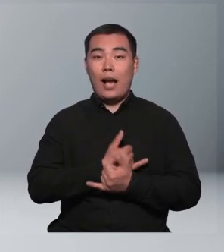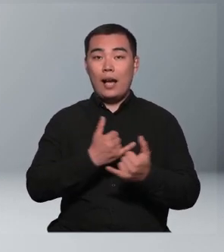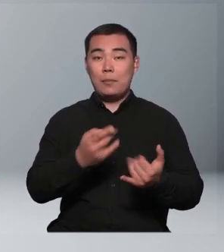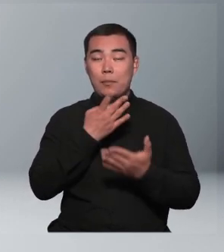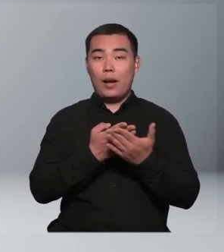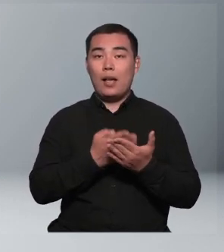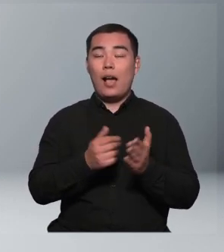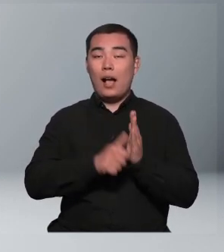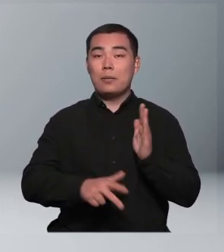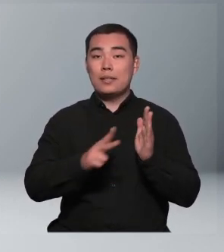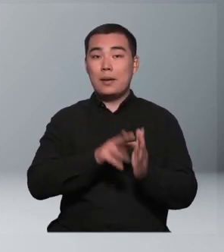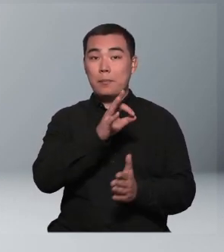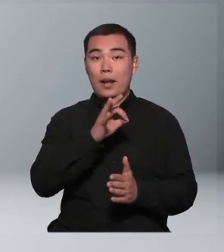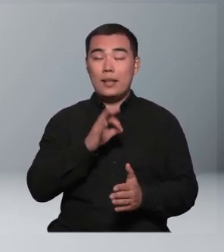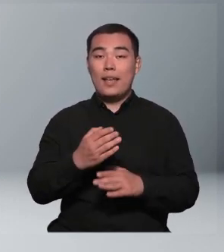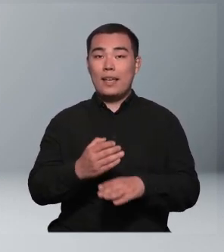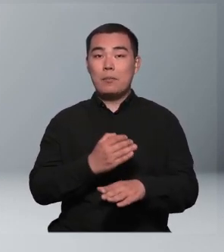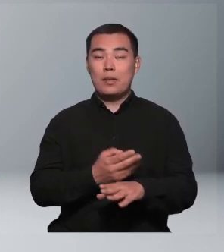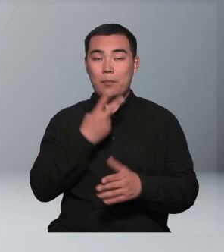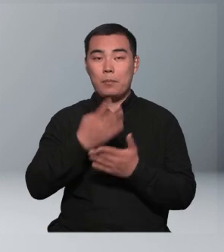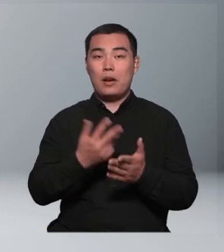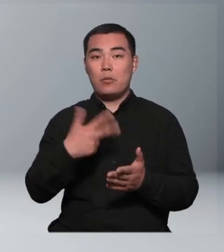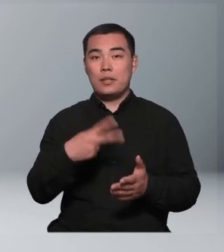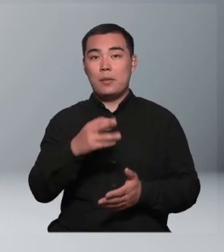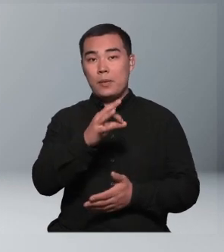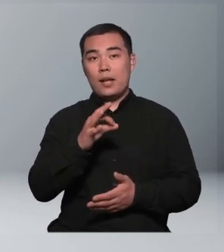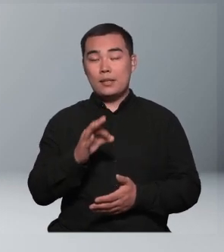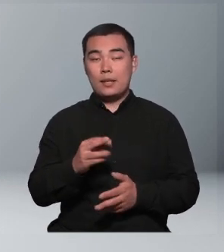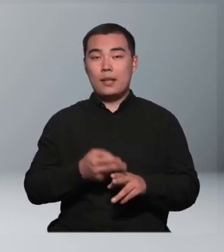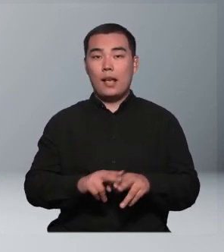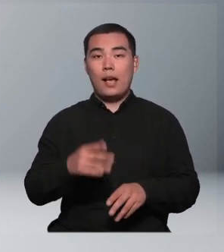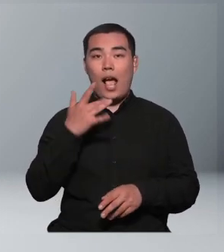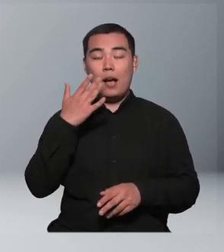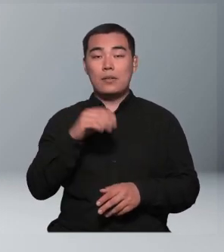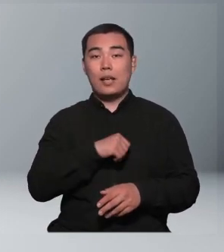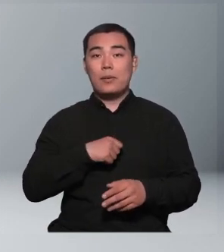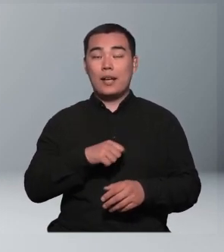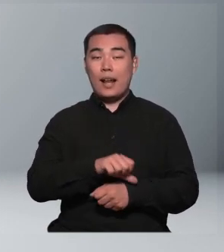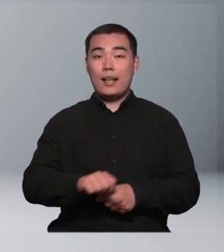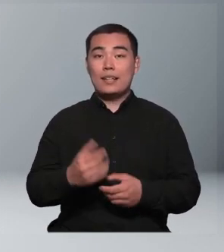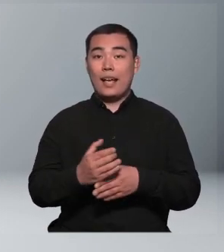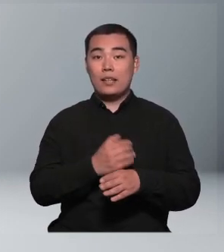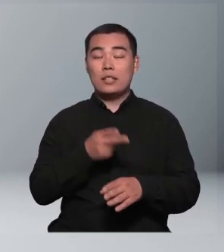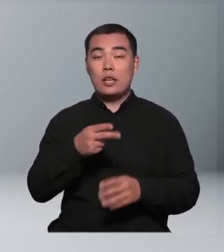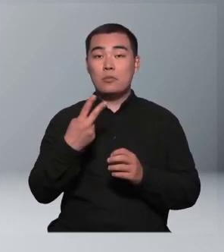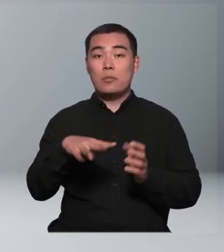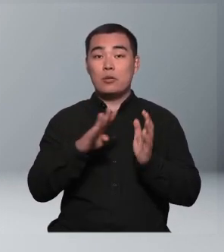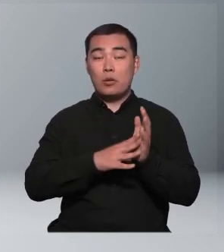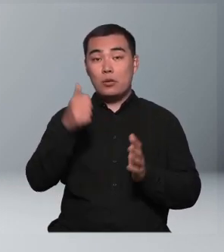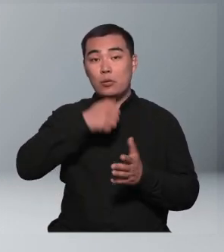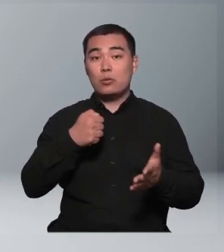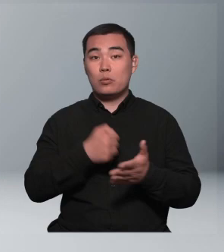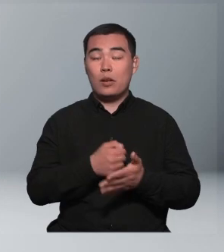үлесі 68% болса, импорттың үлесі 32%. Сыртқа сұқтанбау мақсатында 2029